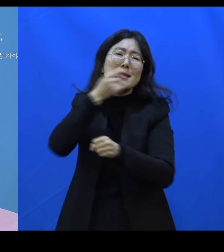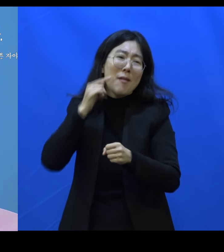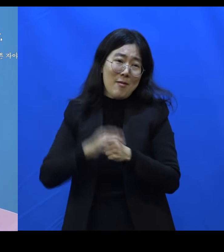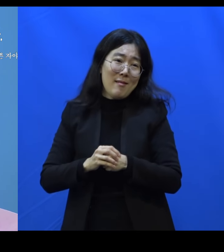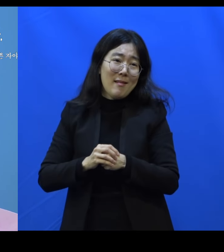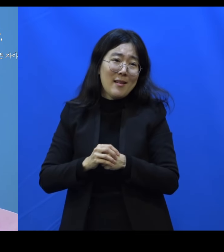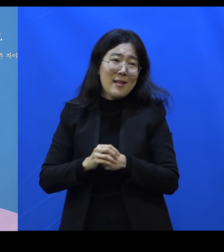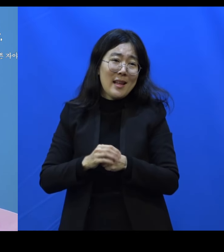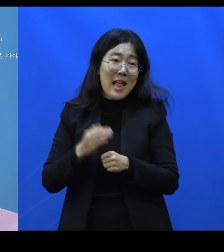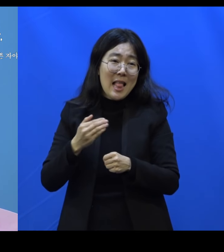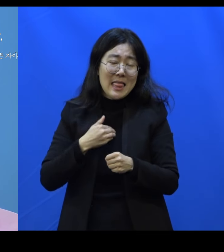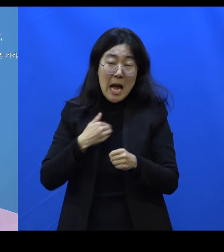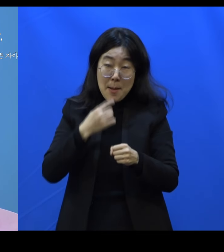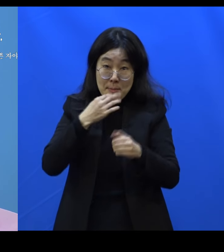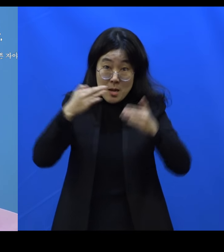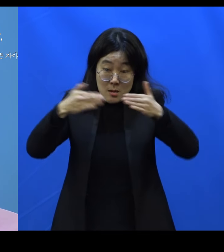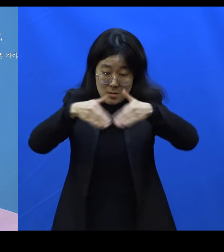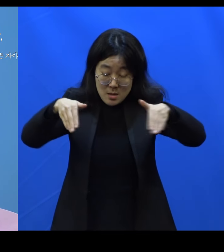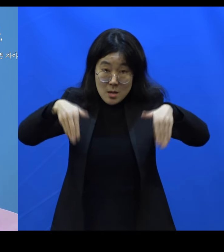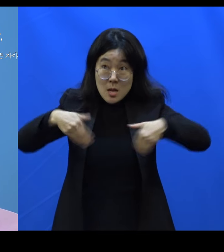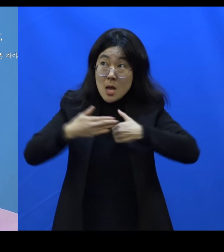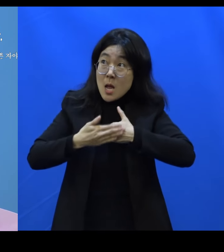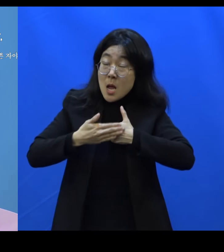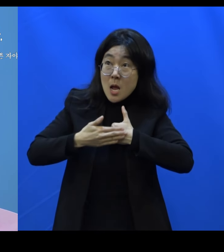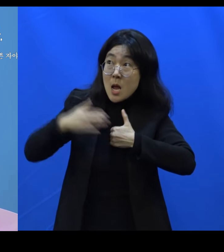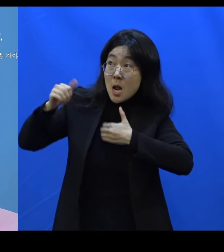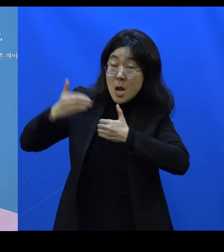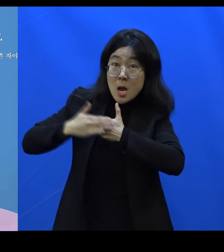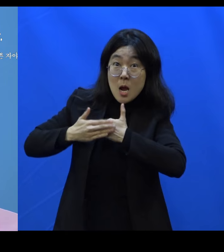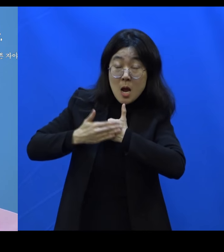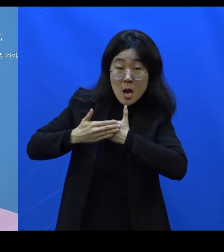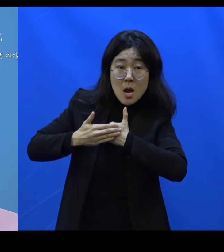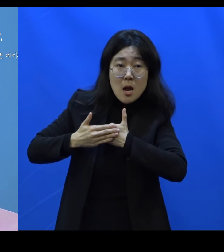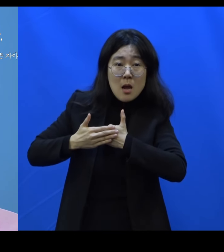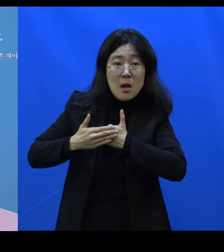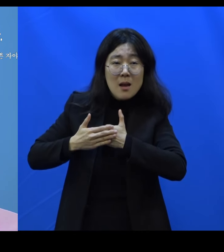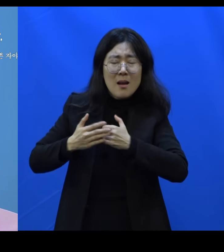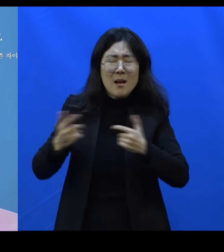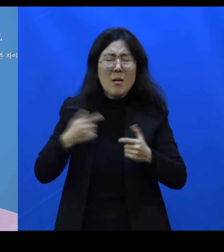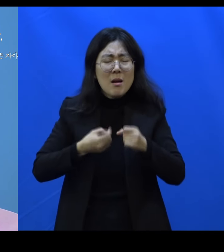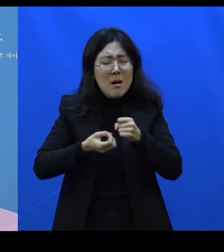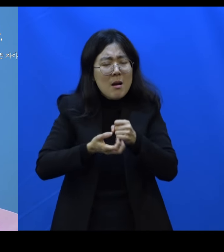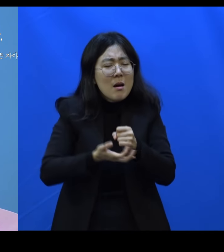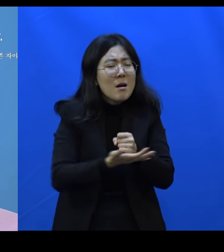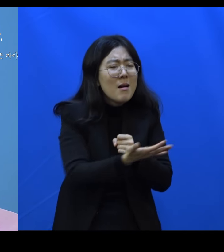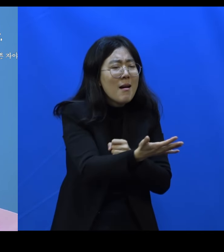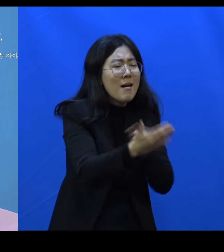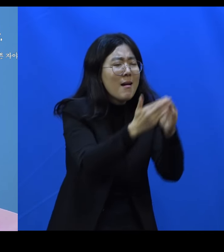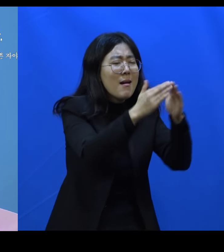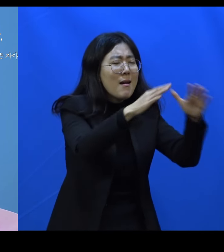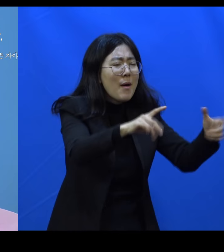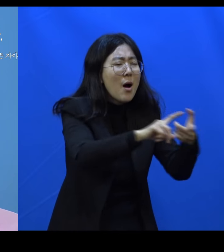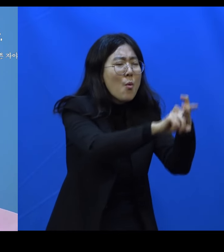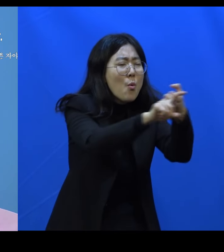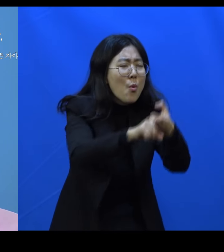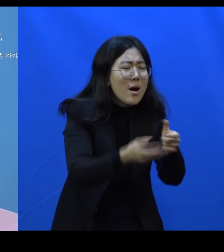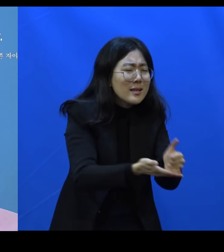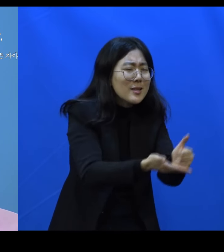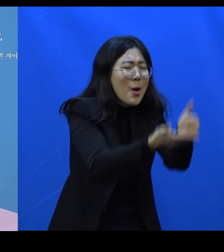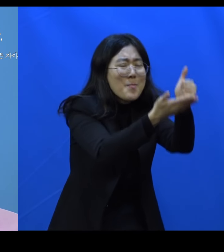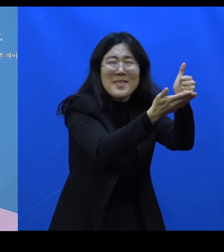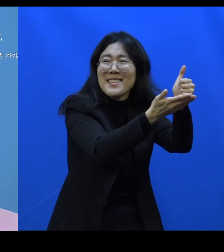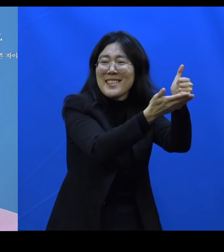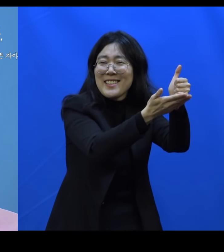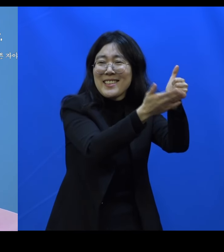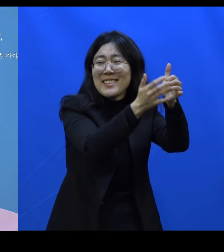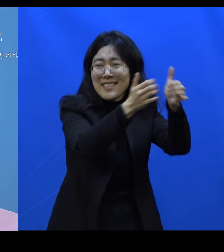나만의 세계에서 빠져나와서 이웃을 섬기는 자로, 공동체를 섬기는 자로 나아가는 제2의 인생,